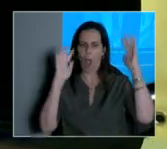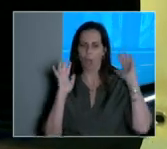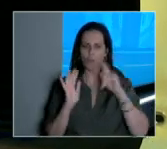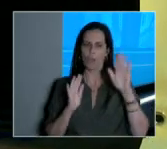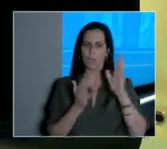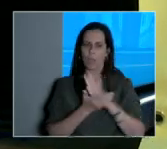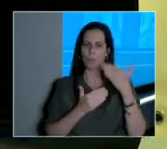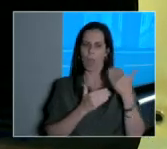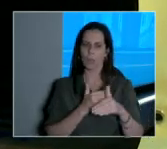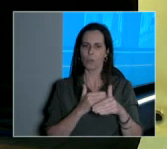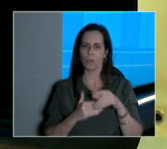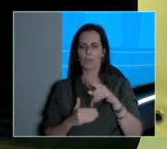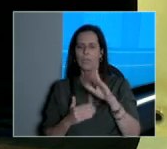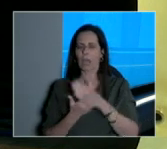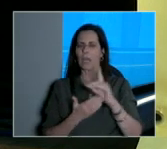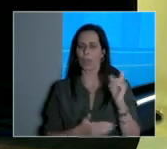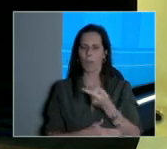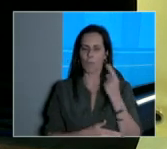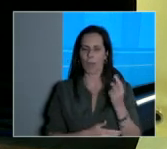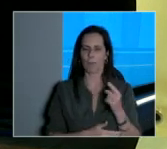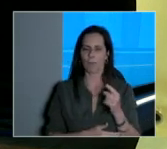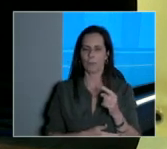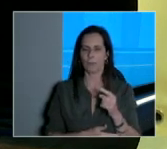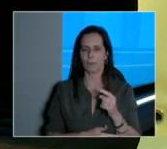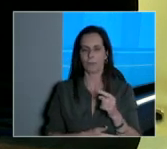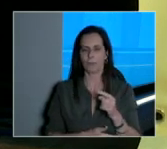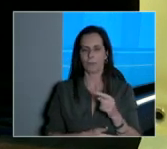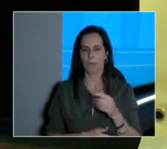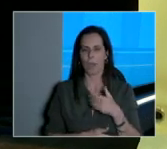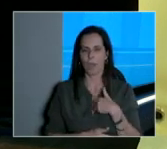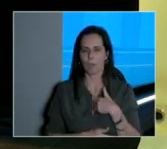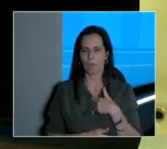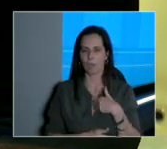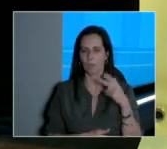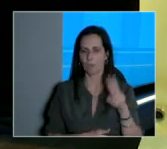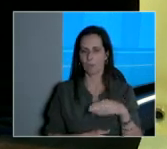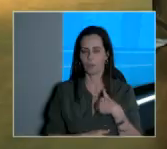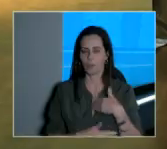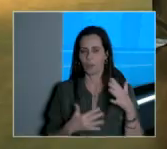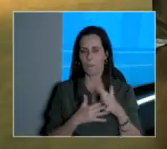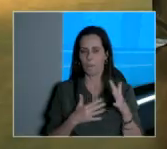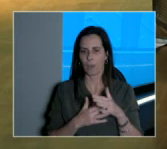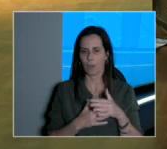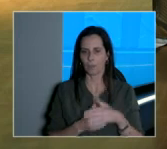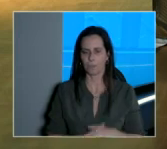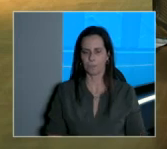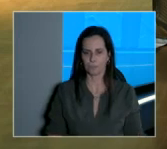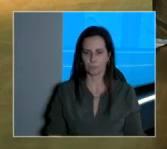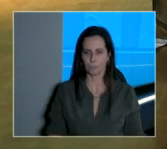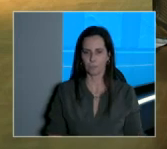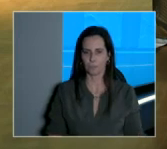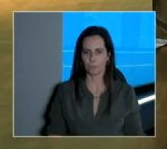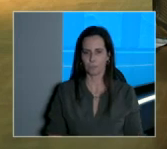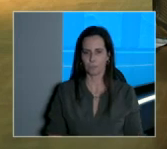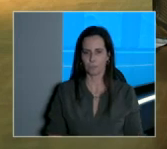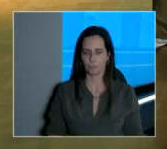שהיא תחליט בסופו של דבר, והיא תקווה לכולם מה יהיה. עכשיו, אני מחזיק מחקר, אתה לא רוצה משהו לזה. רק אל תצוצט